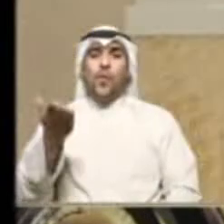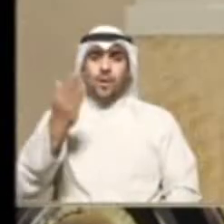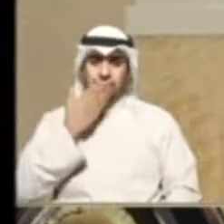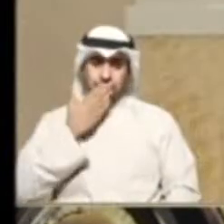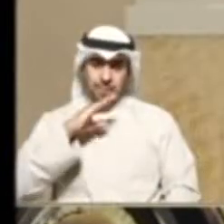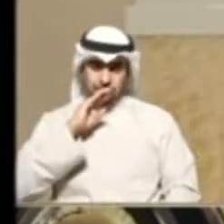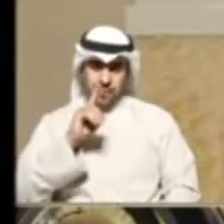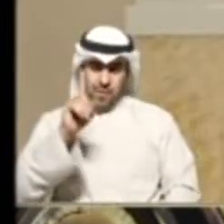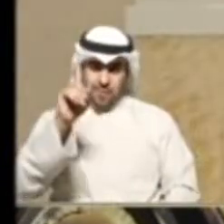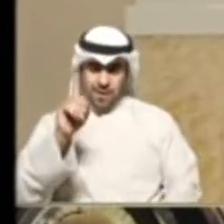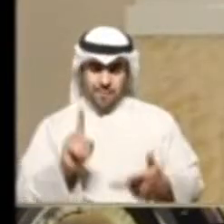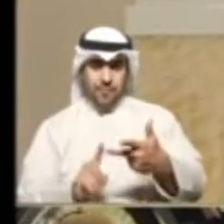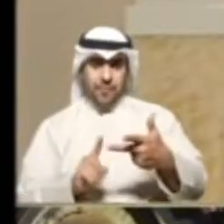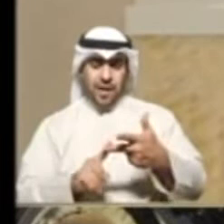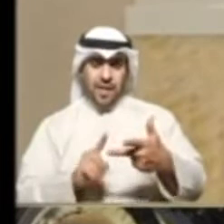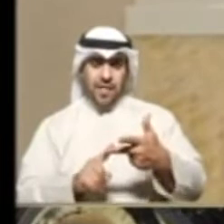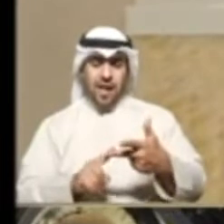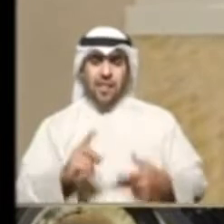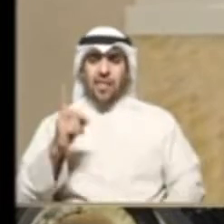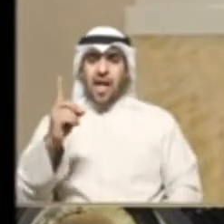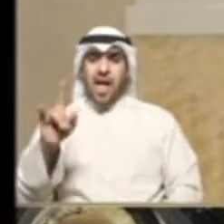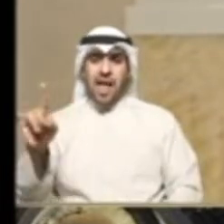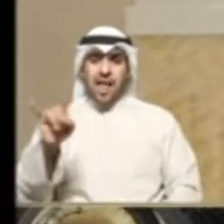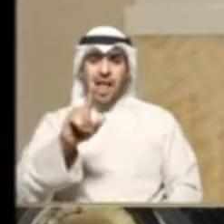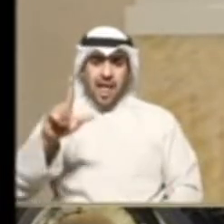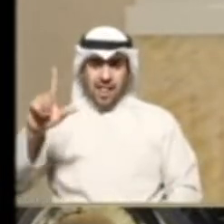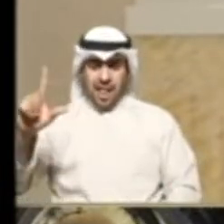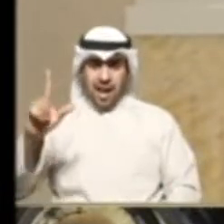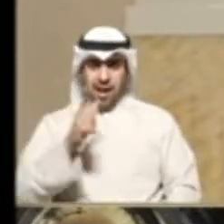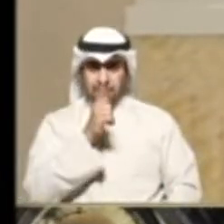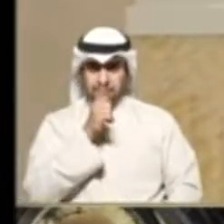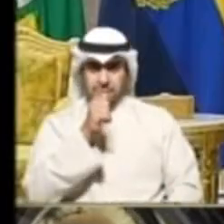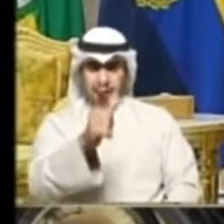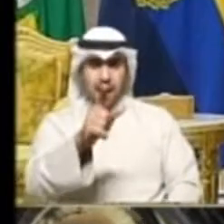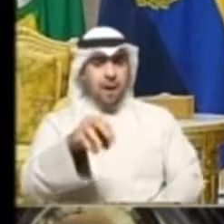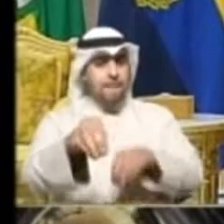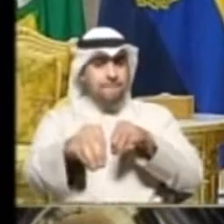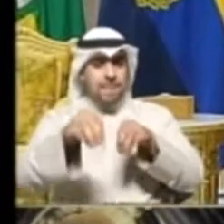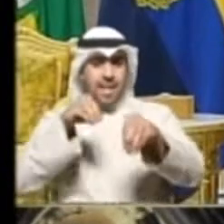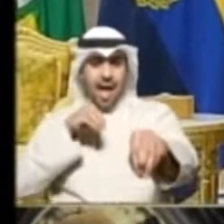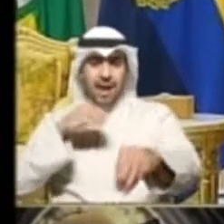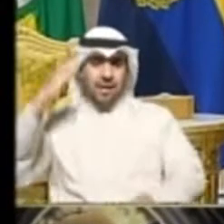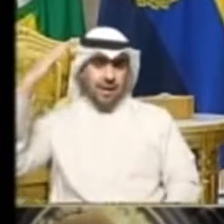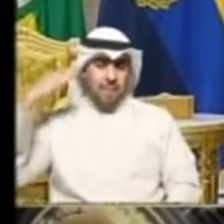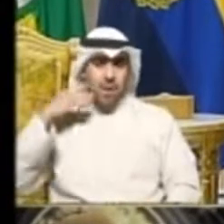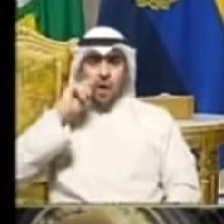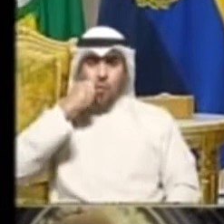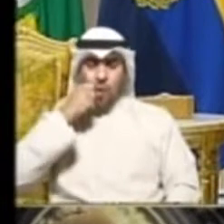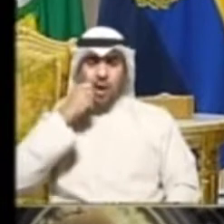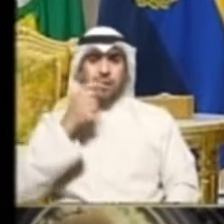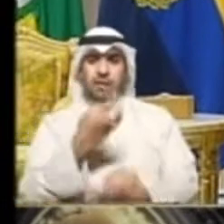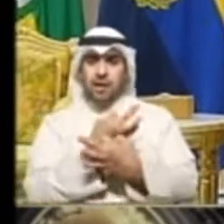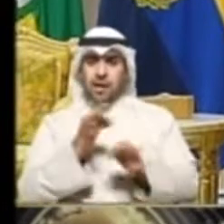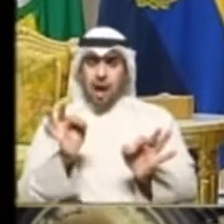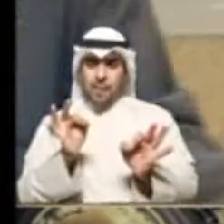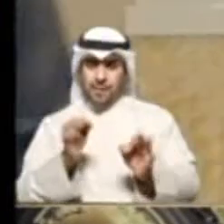السيد طلال سعد لسهلي كلمة نيابة عن الطلبة والطالبات المتفوقين من أبناء الشهداء